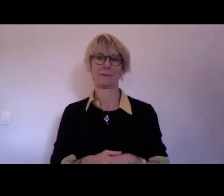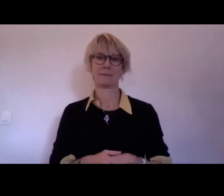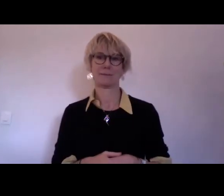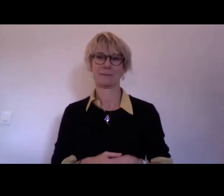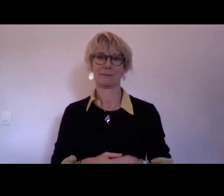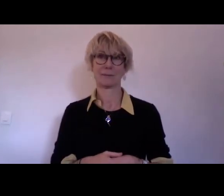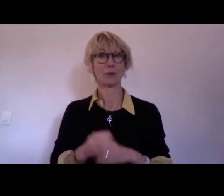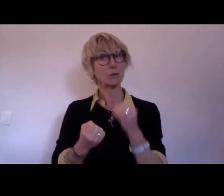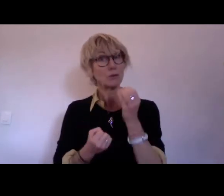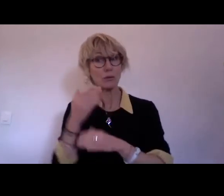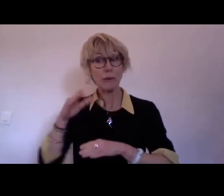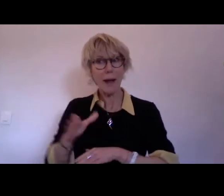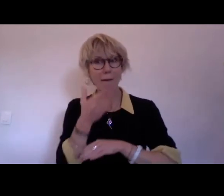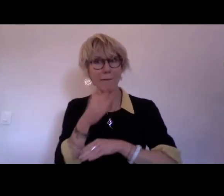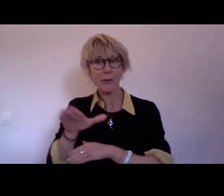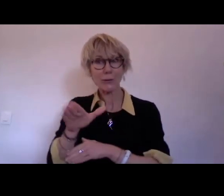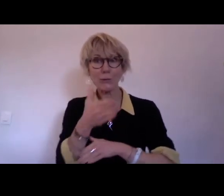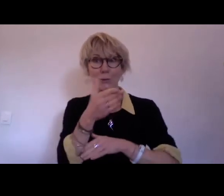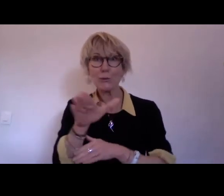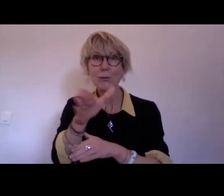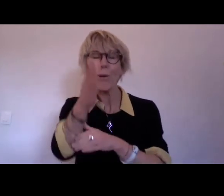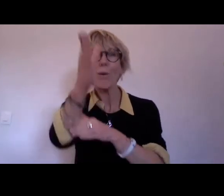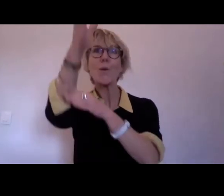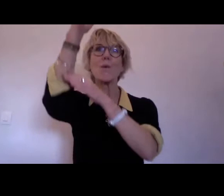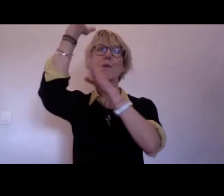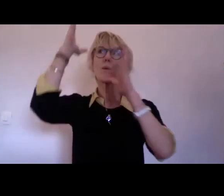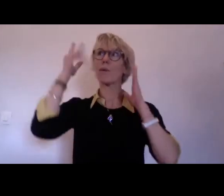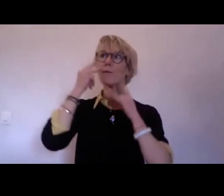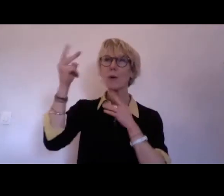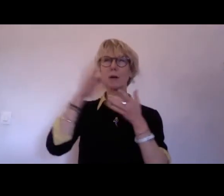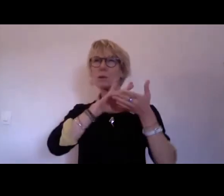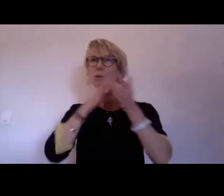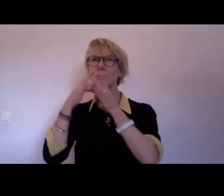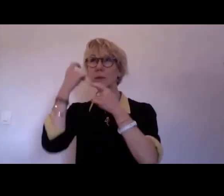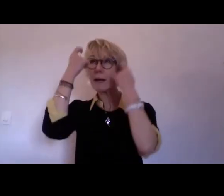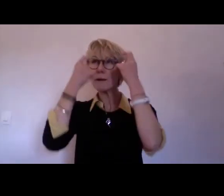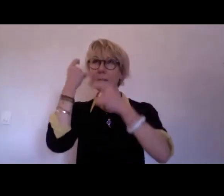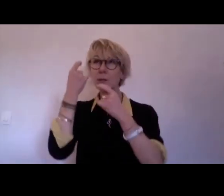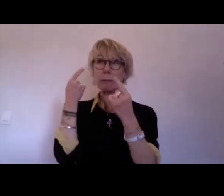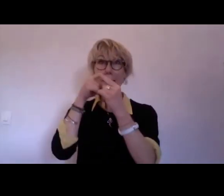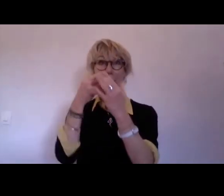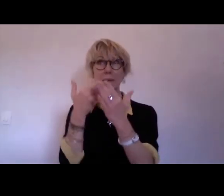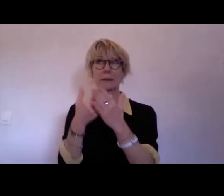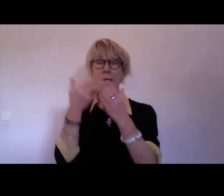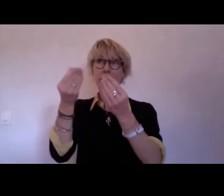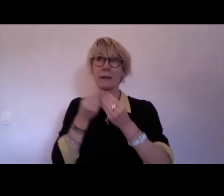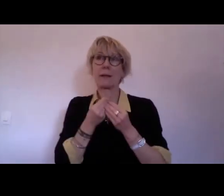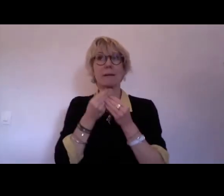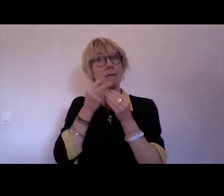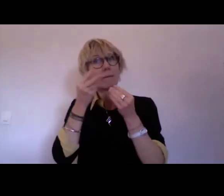nouvelle aventure et quand je vois tout le monde réfléchir sur ce sujet, c'est vraiment passionnant. Donc, c'est très enthousiasmant. Merci.